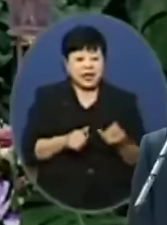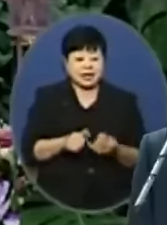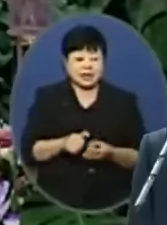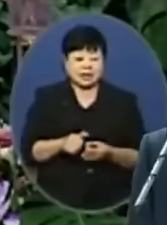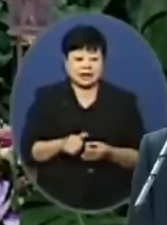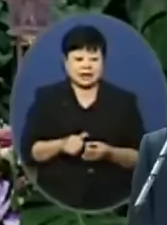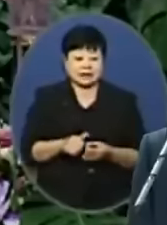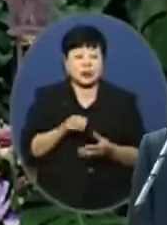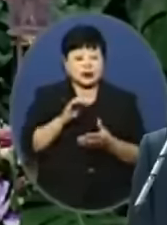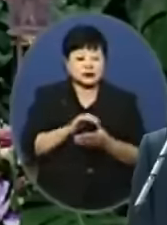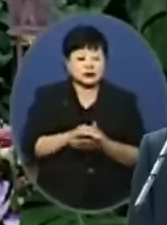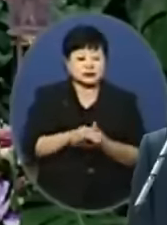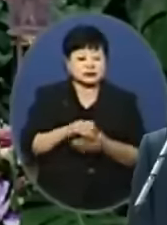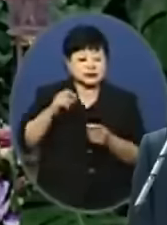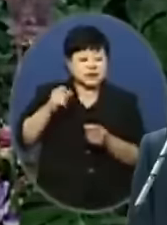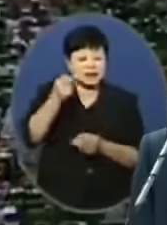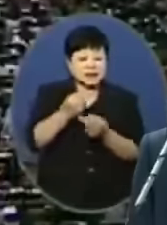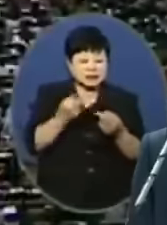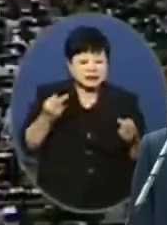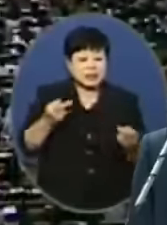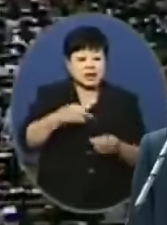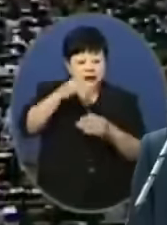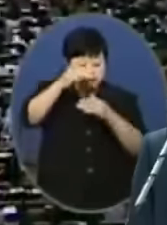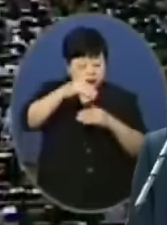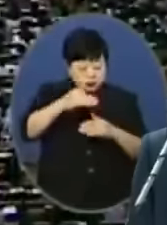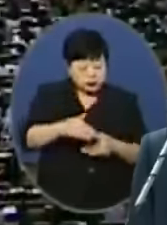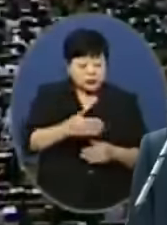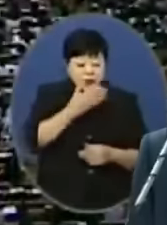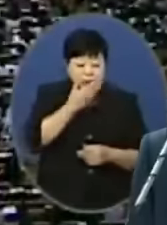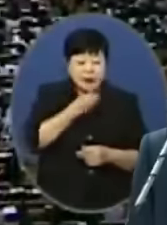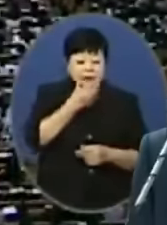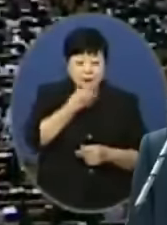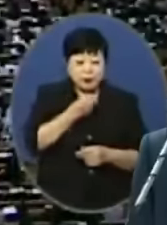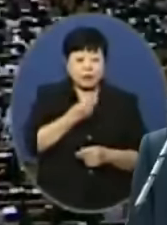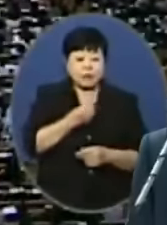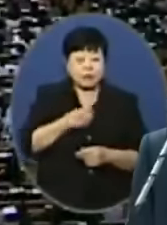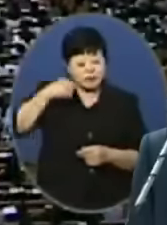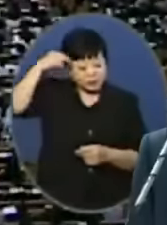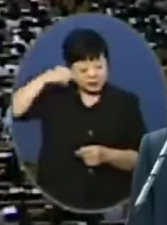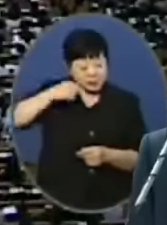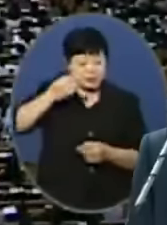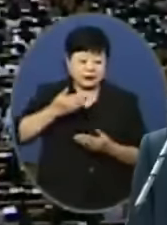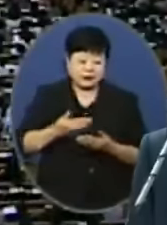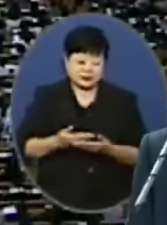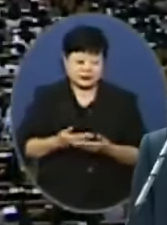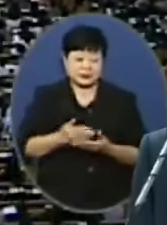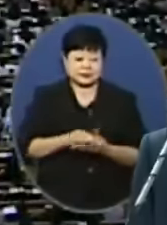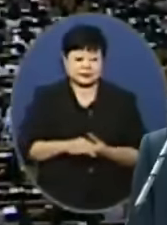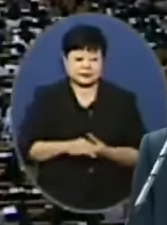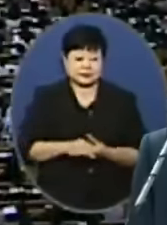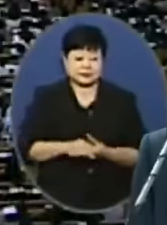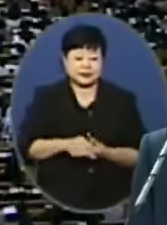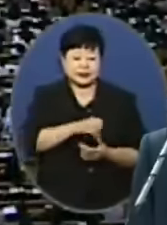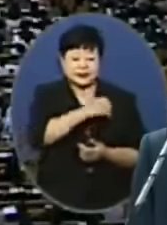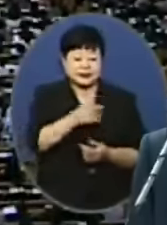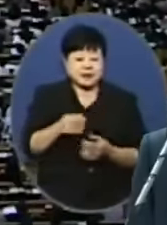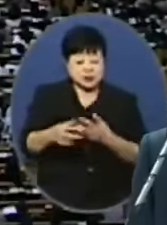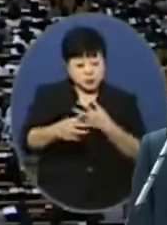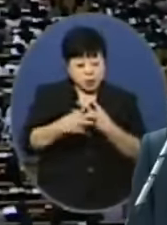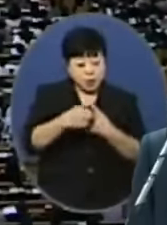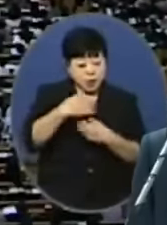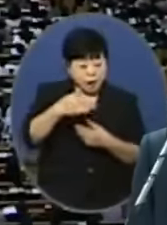그리고 가까이 사는 형제 자매 순으로 행복이 여러분에게 영향을 미치는 것입니다. 이 시브란스 병원에 가면